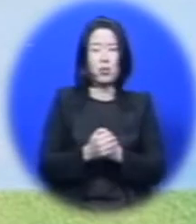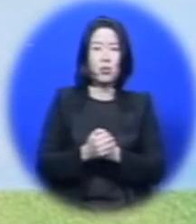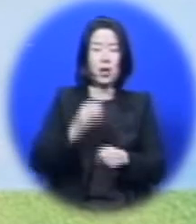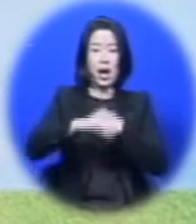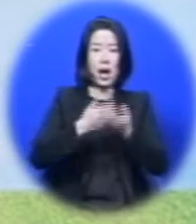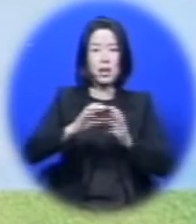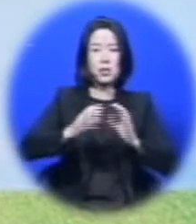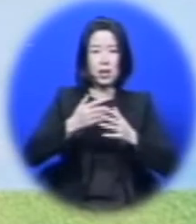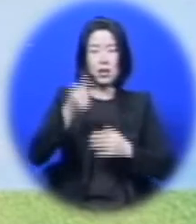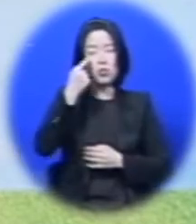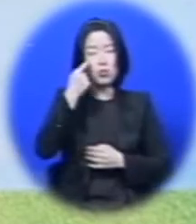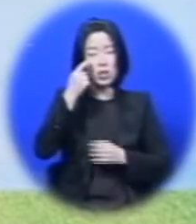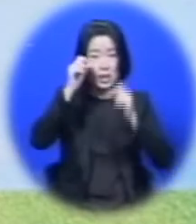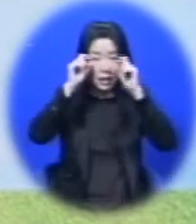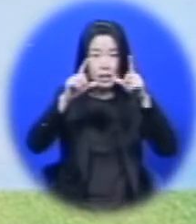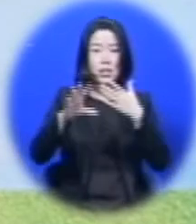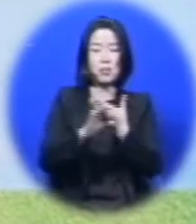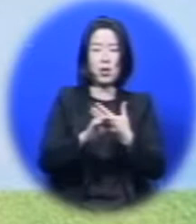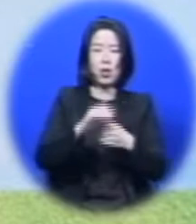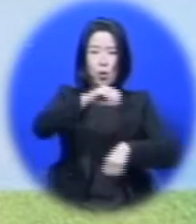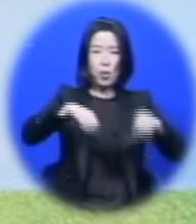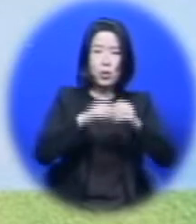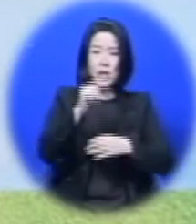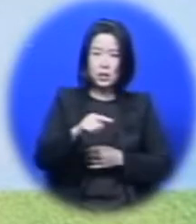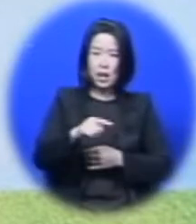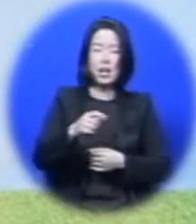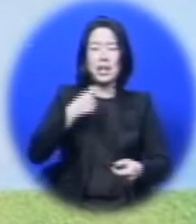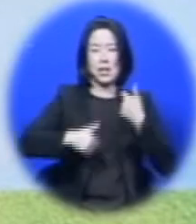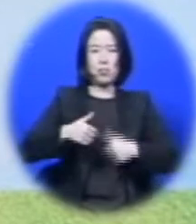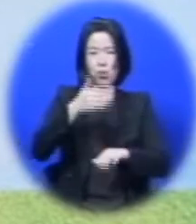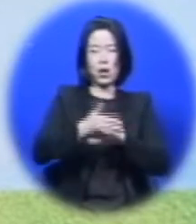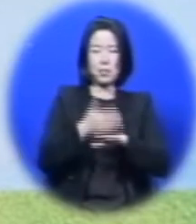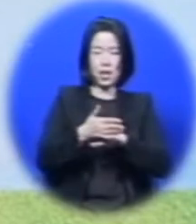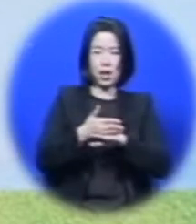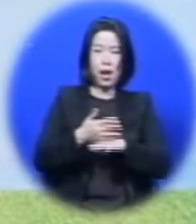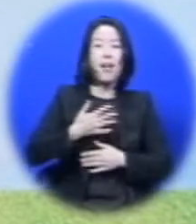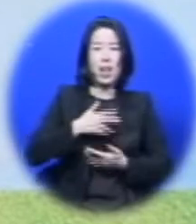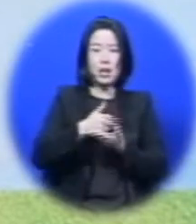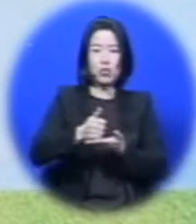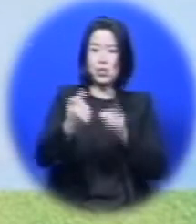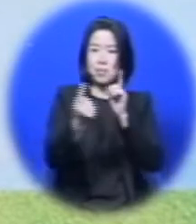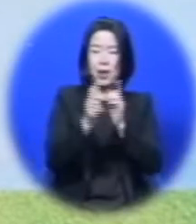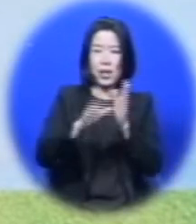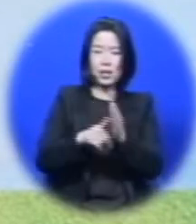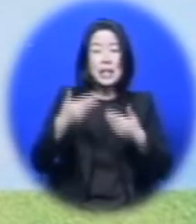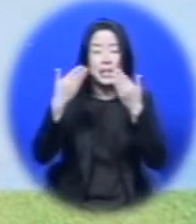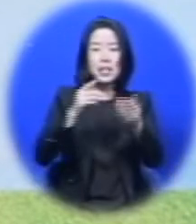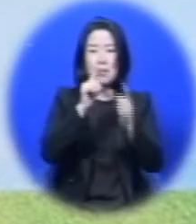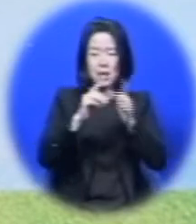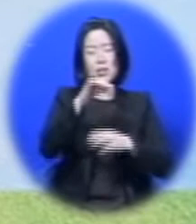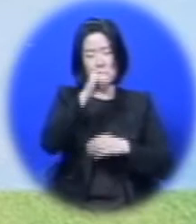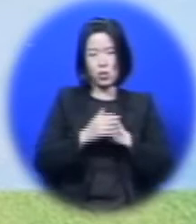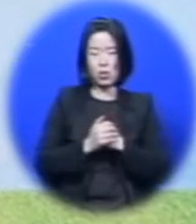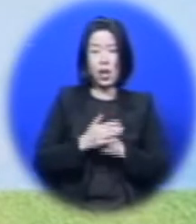나라에 눈이 뜨이고 나면 그게 오히려 기쁘고 감사하다니까. 내가 주님 만날 때 드릴 말씀이 있구나.